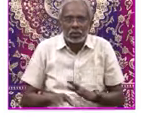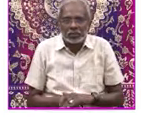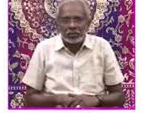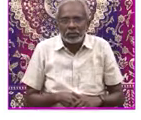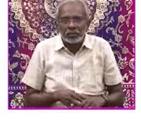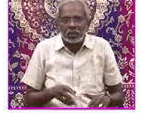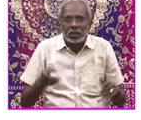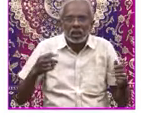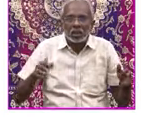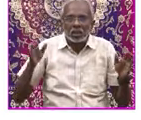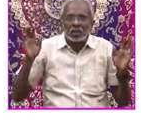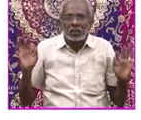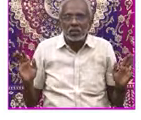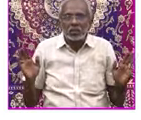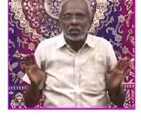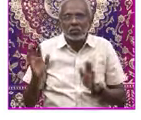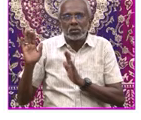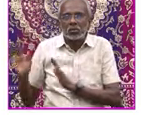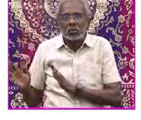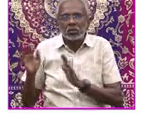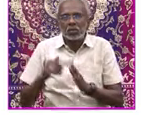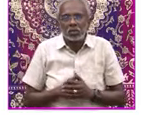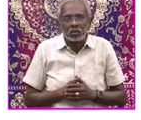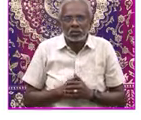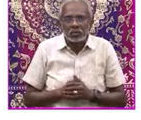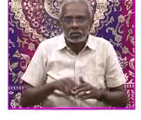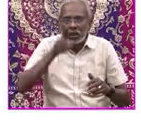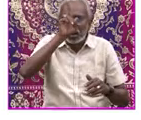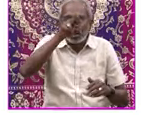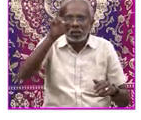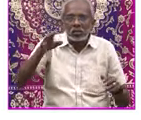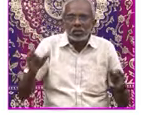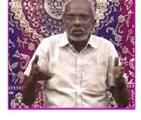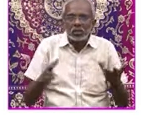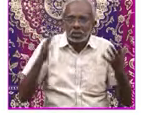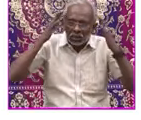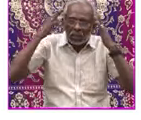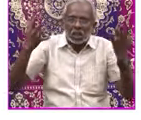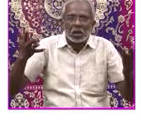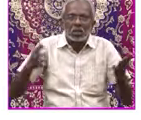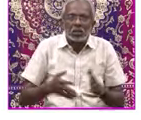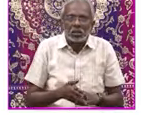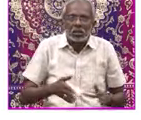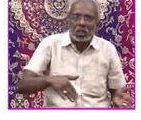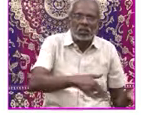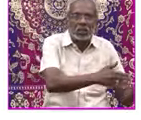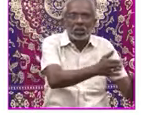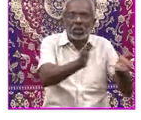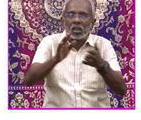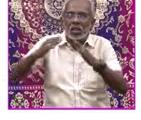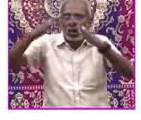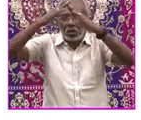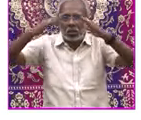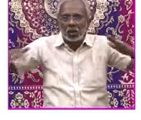சிலர் யானைகளின் பின்னே மறைந்து கொண்டனர். எத்திசையில் செல்வது என தெரியாமல் செல்வதற்கு அரிதான